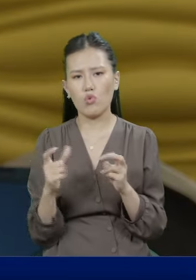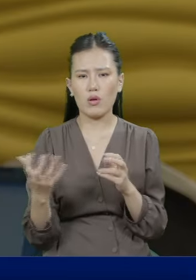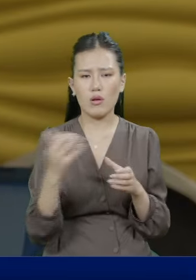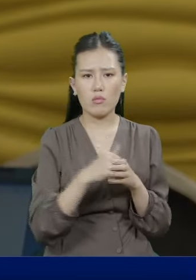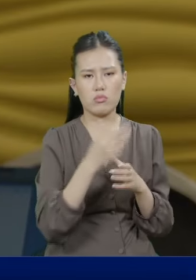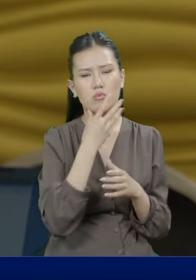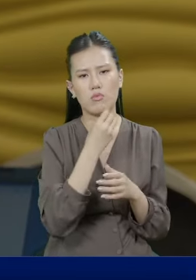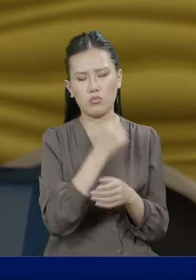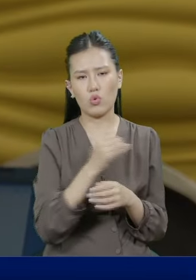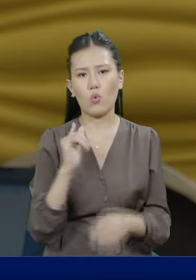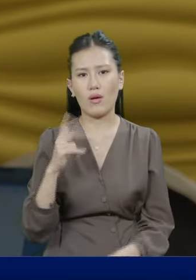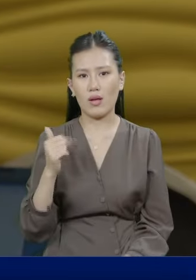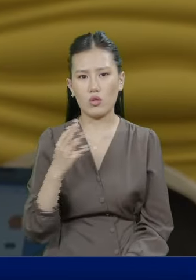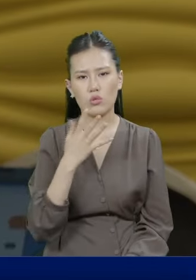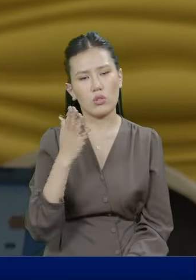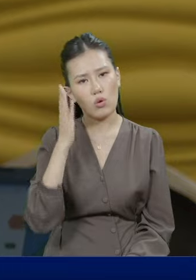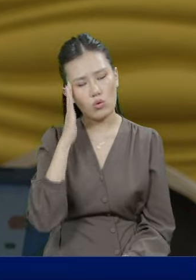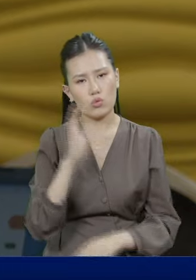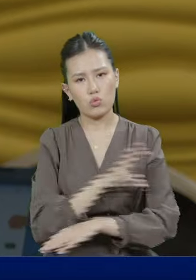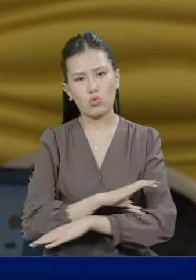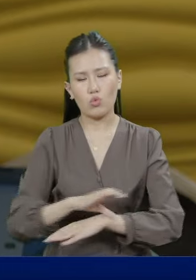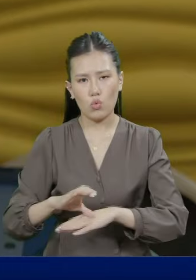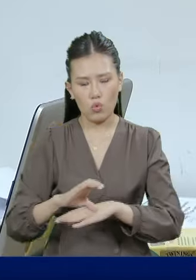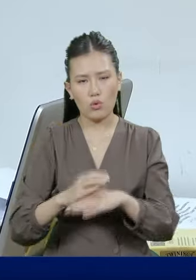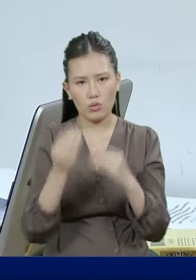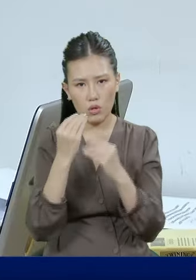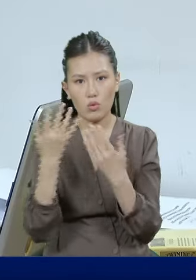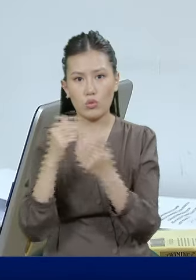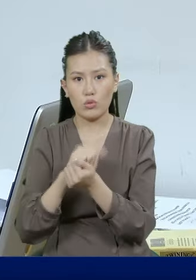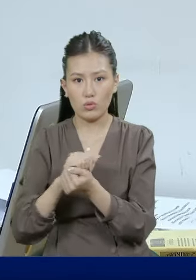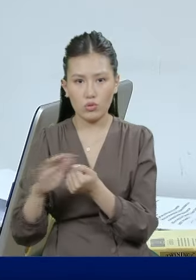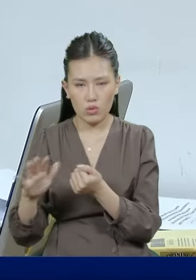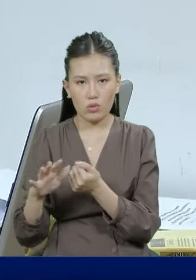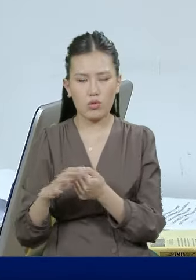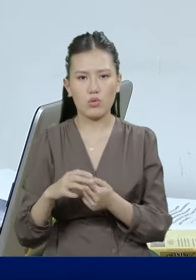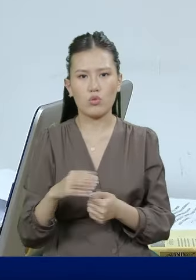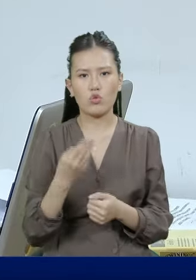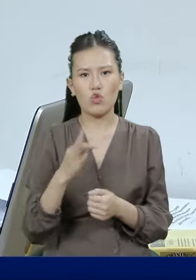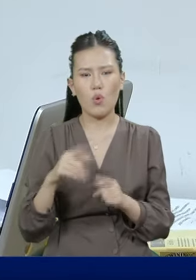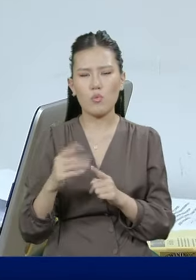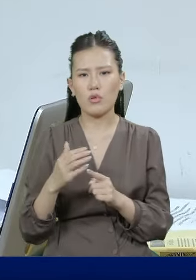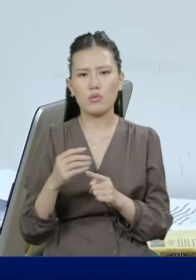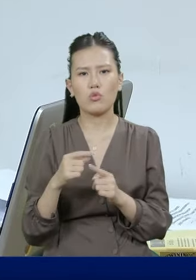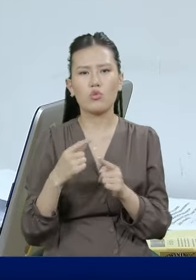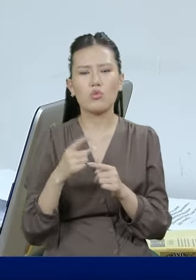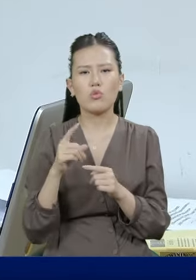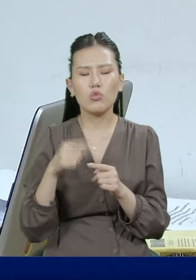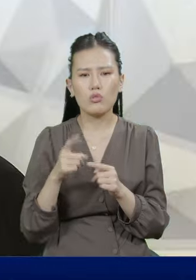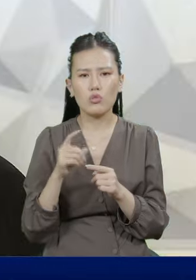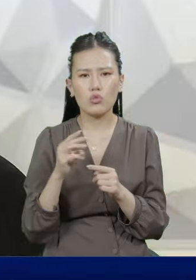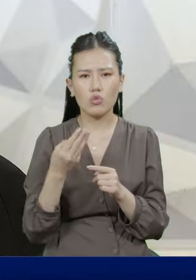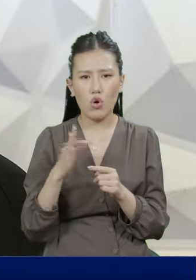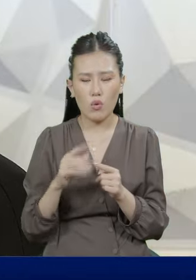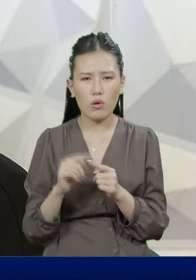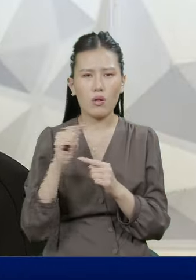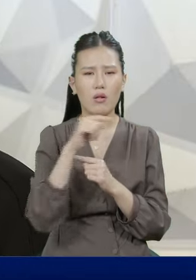юм. За Уянгаа 45 оныгийн сургалтад хамрагдаж төгсснөхөө дараа нийслэлийн захын дүүргийн сурагчдад багшлах хүсэлтэй байна.